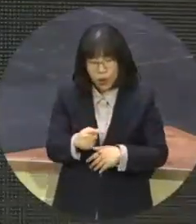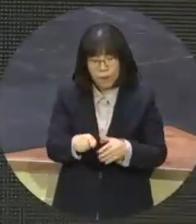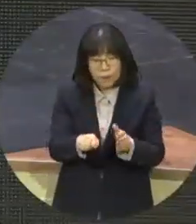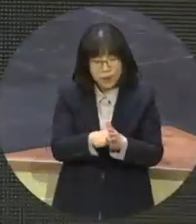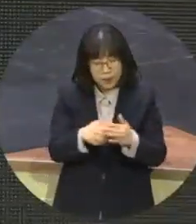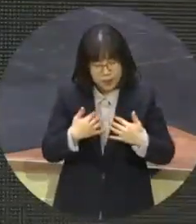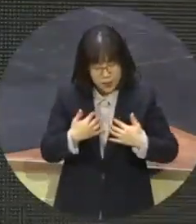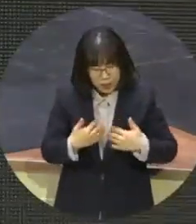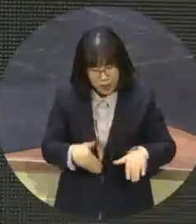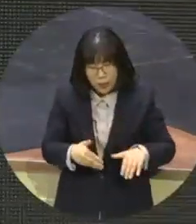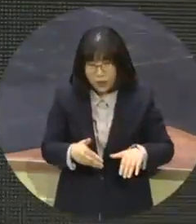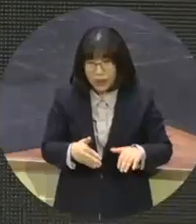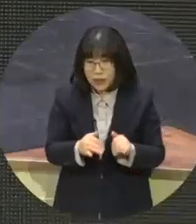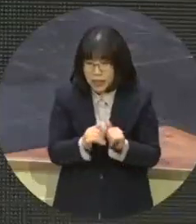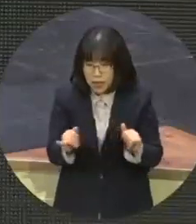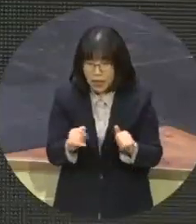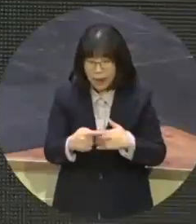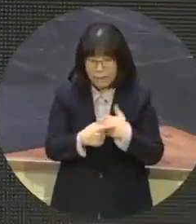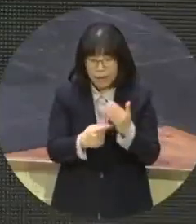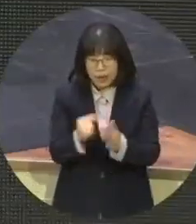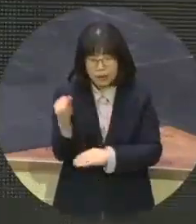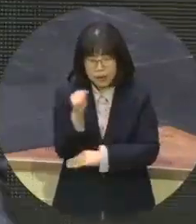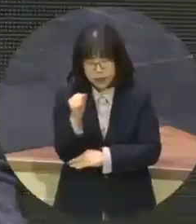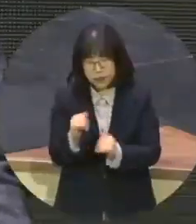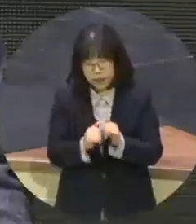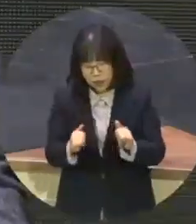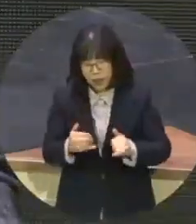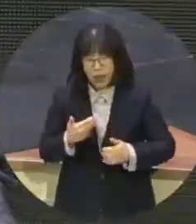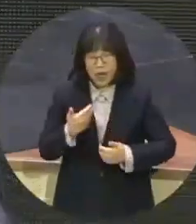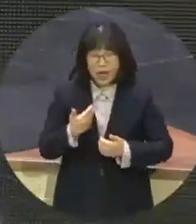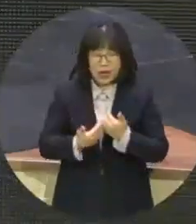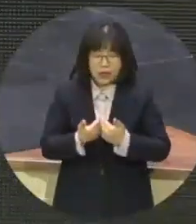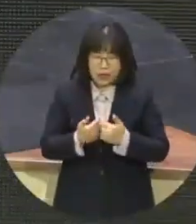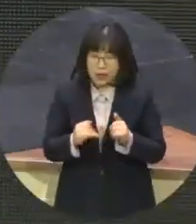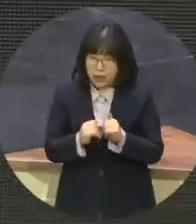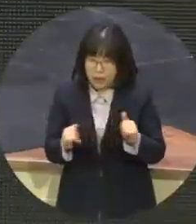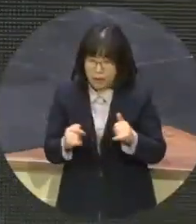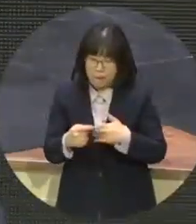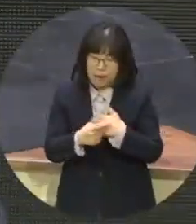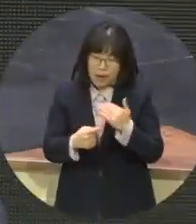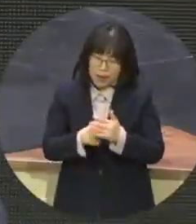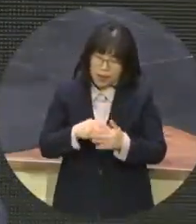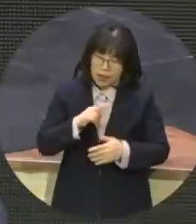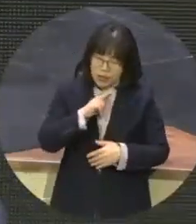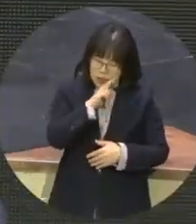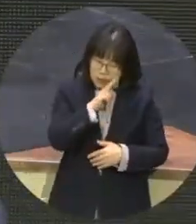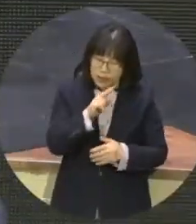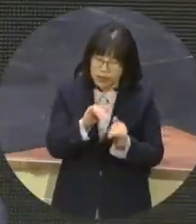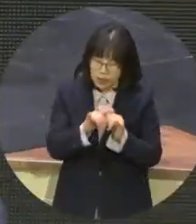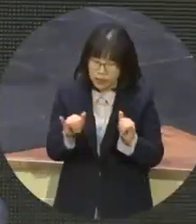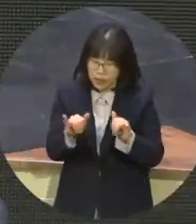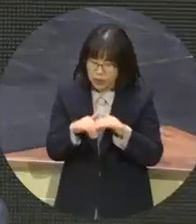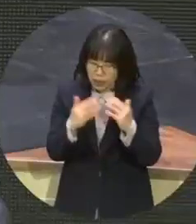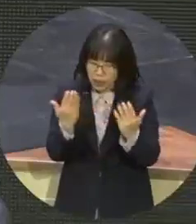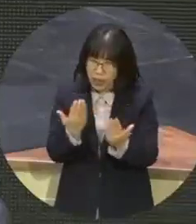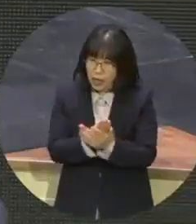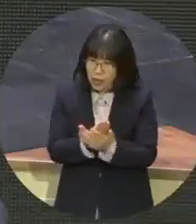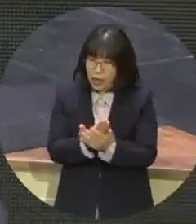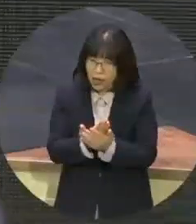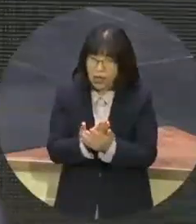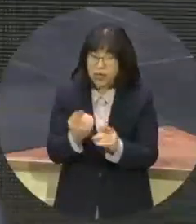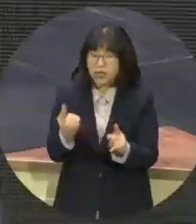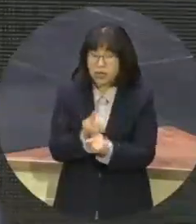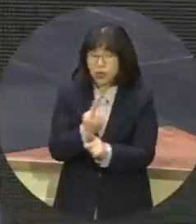자, 흔들리는 자, 갈등하는 자, 그야말로 의심하는 자, 이런 연약한